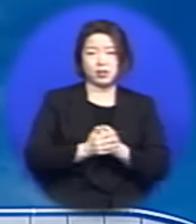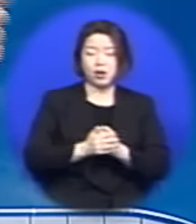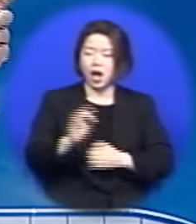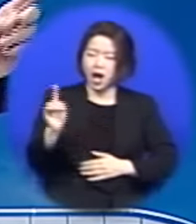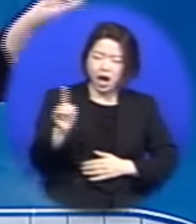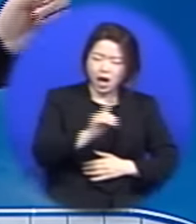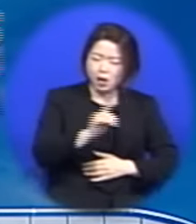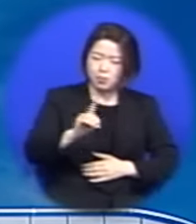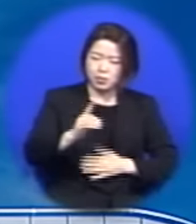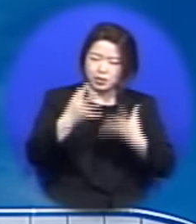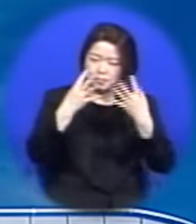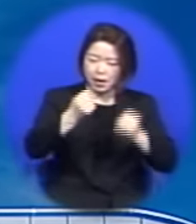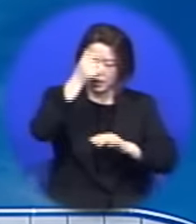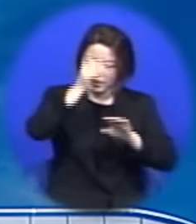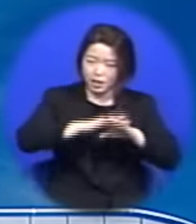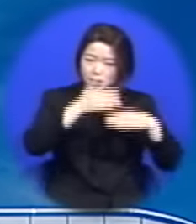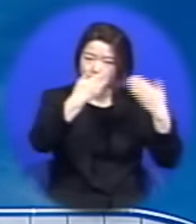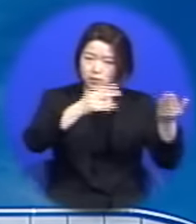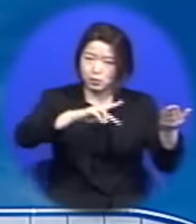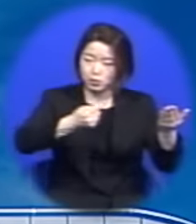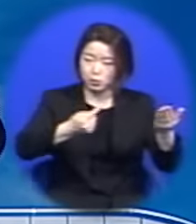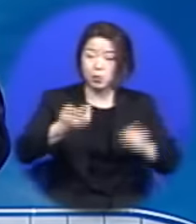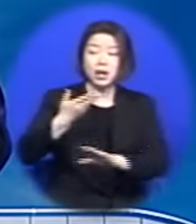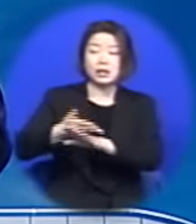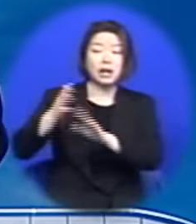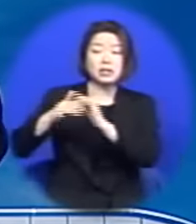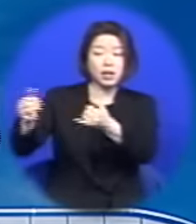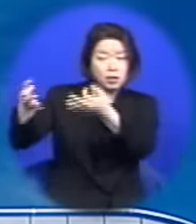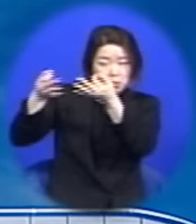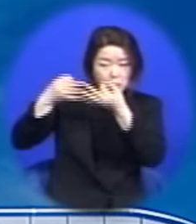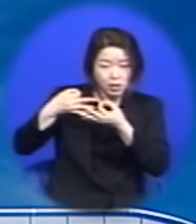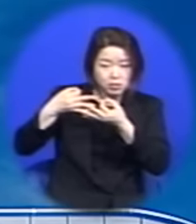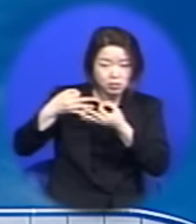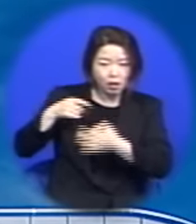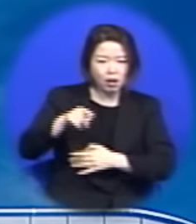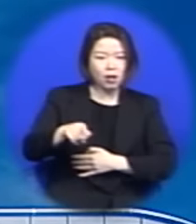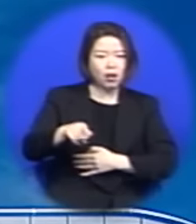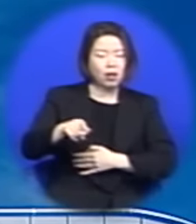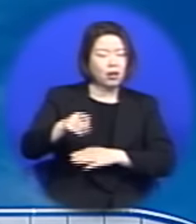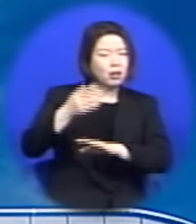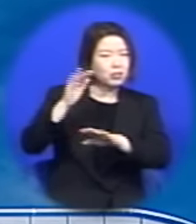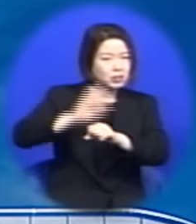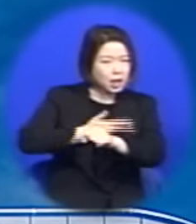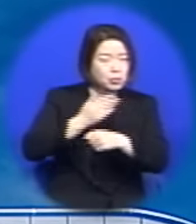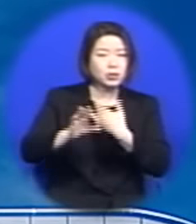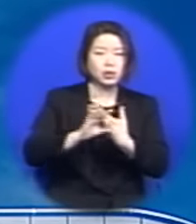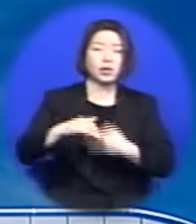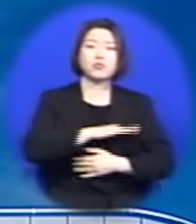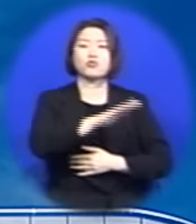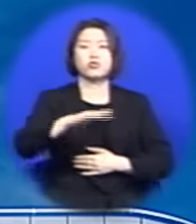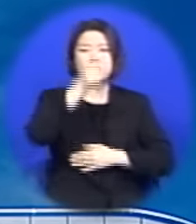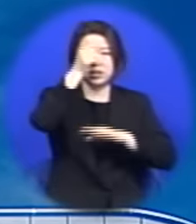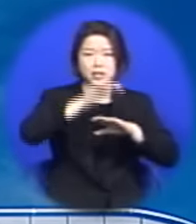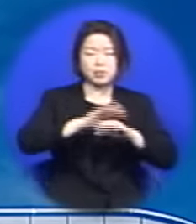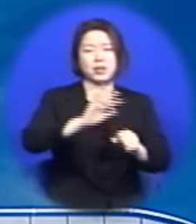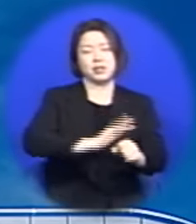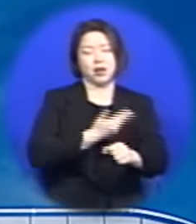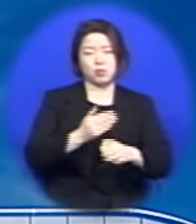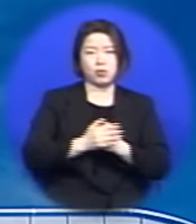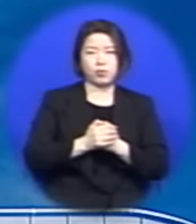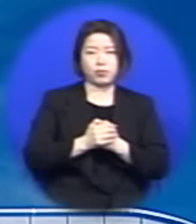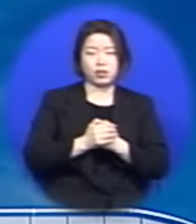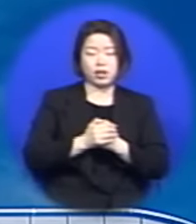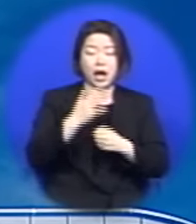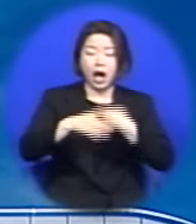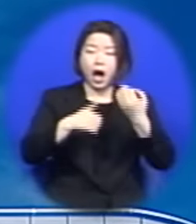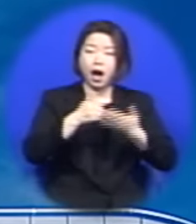결국 그런 모습으로 세상 사람들에게 비쳤다 men 우리 예배에 심각한 문제가 있는 거예요 하나님은 이렇게 예배하는 것을